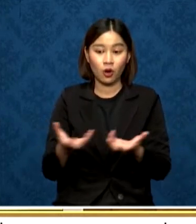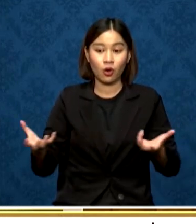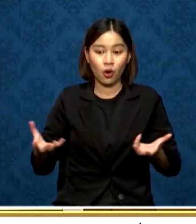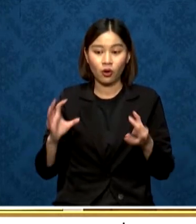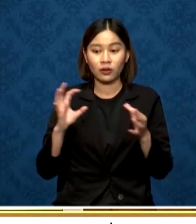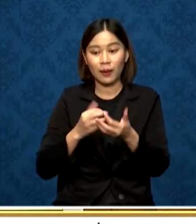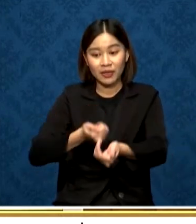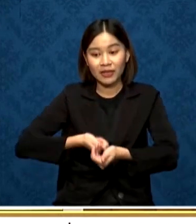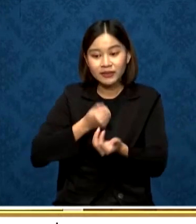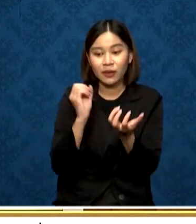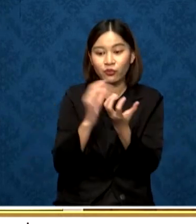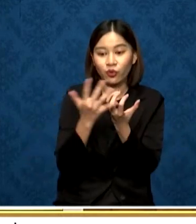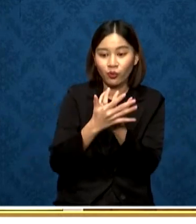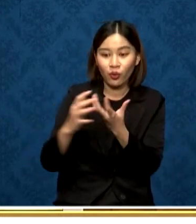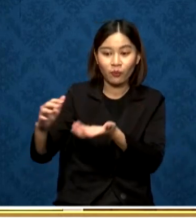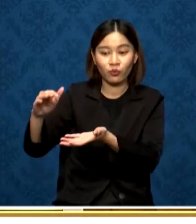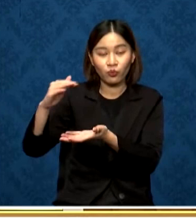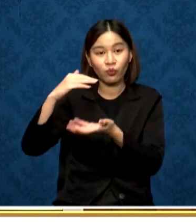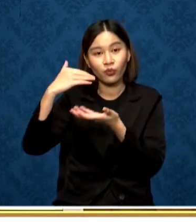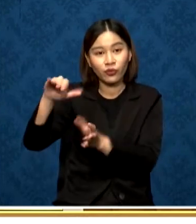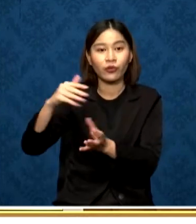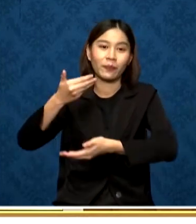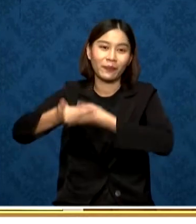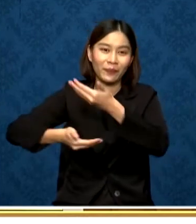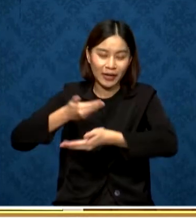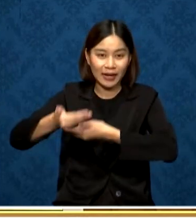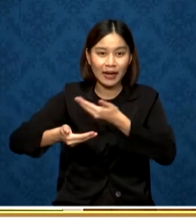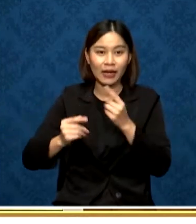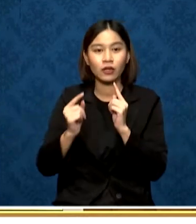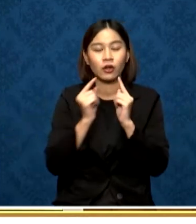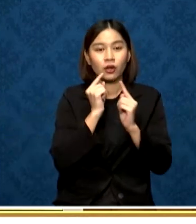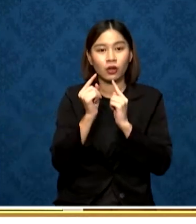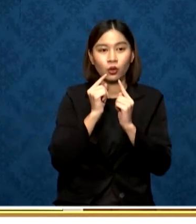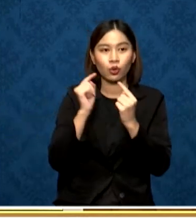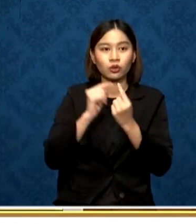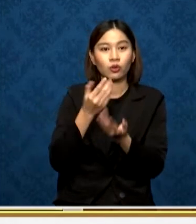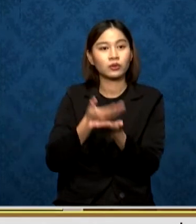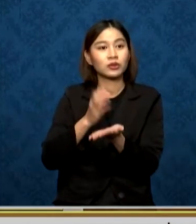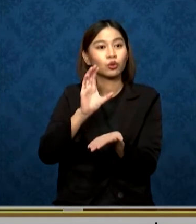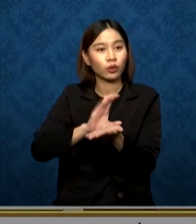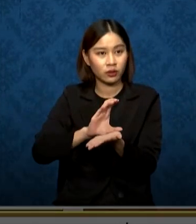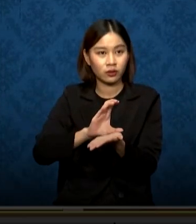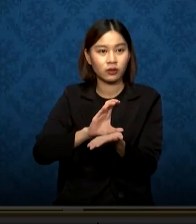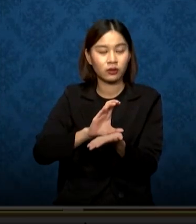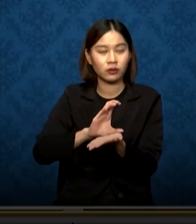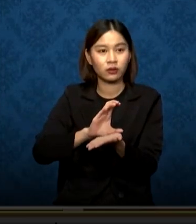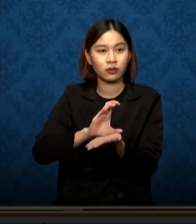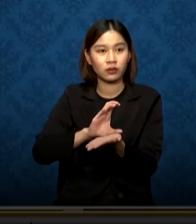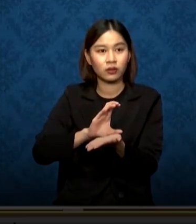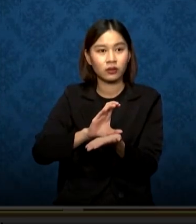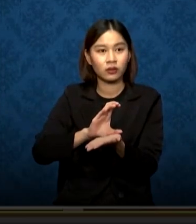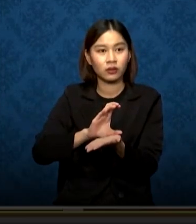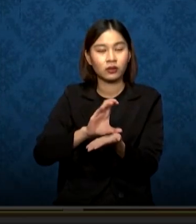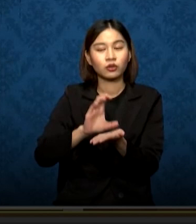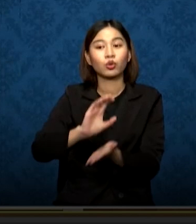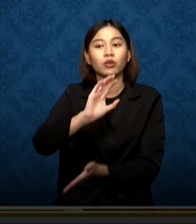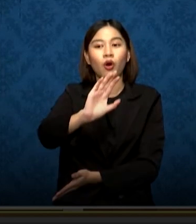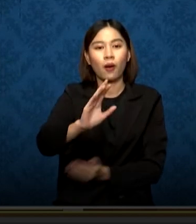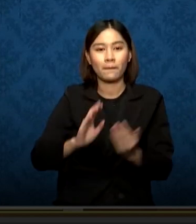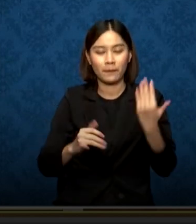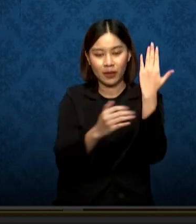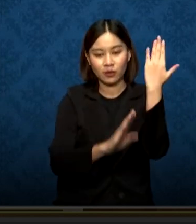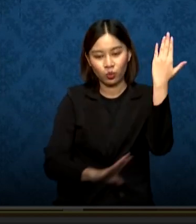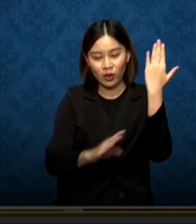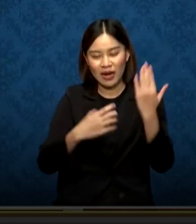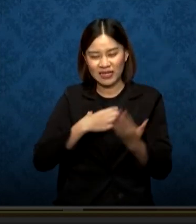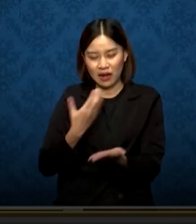ตรเข้ามาขายนะครับแล้วก็มีการพูดคุยกับกองทุนsovereign fund ของเขาเองซึ่งอยากจะมาลงทุ